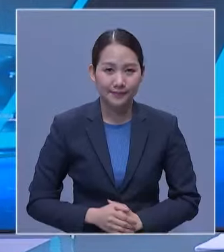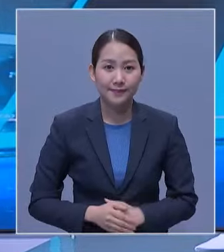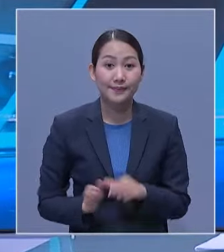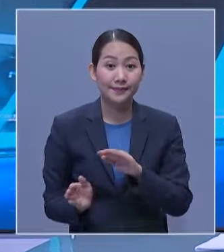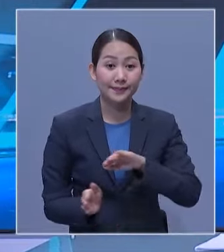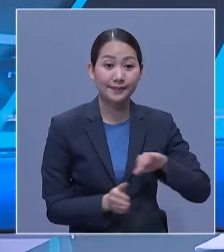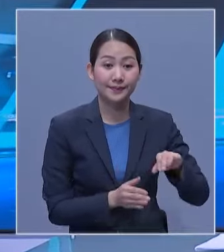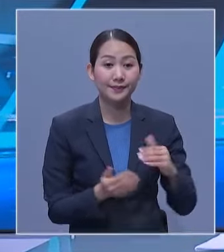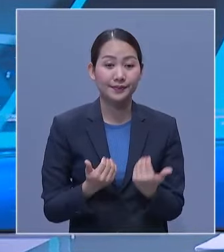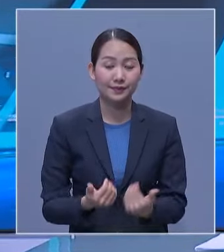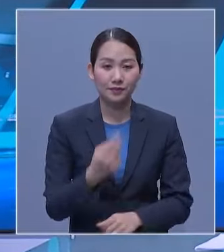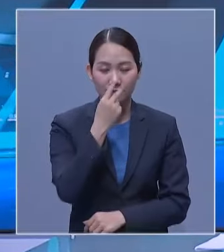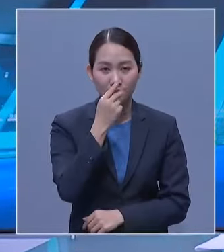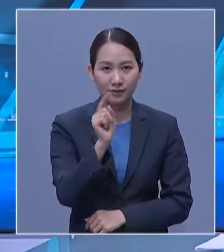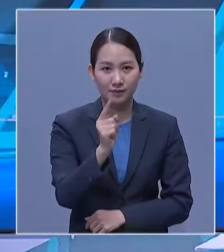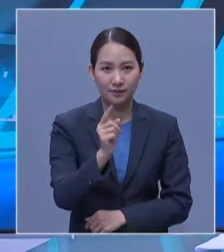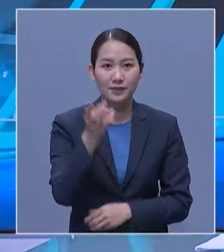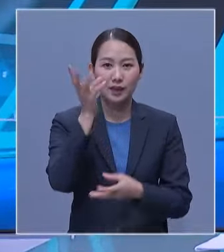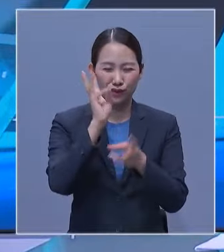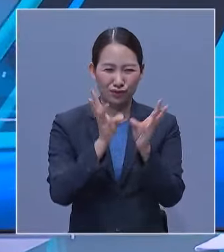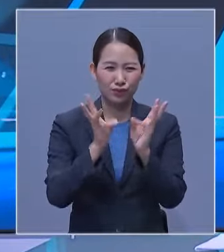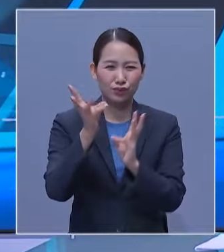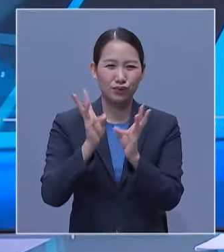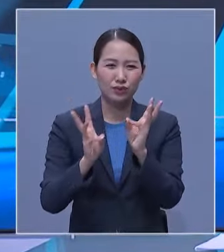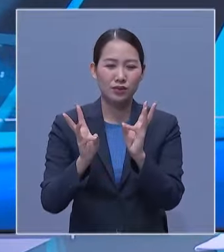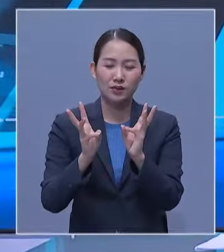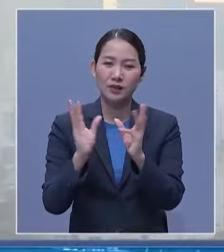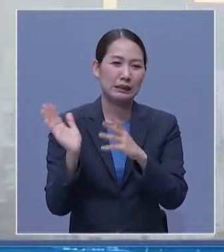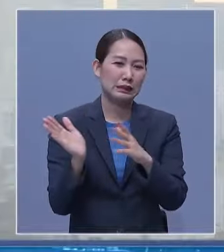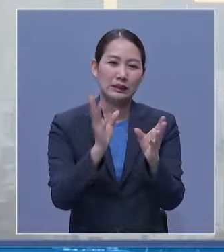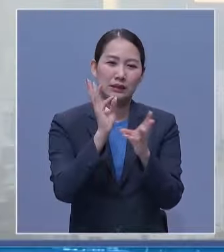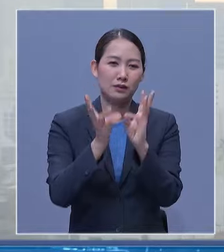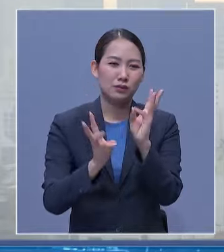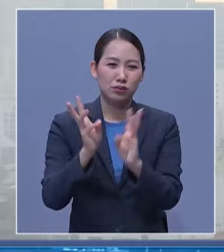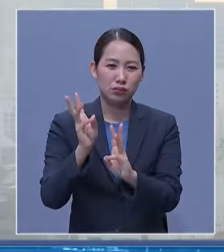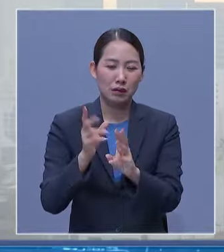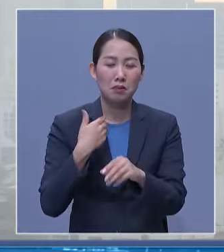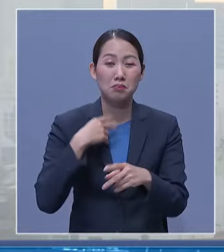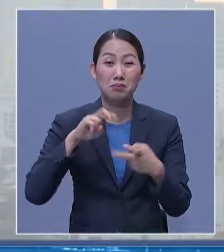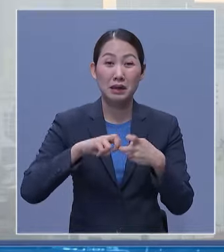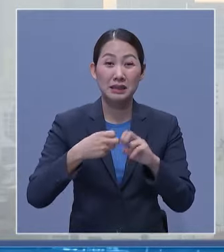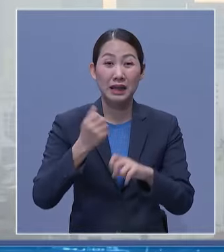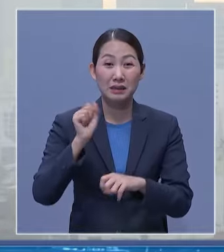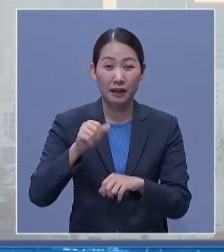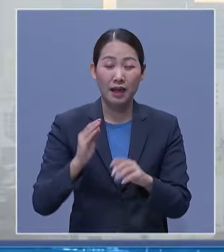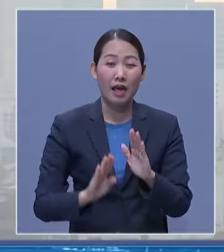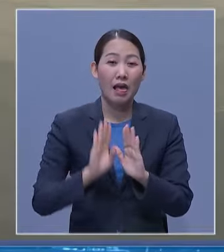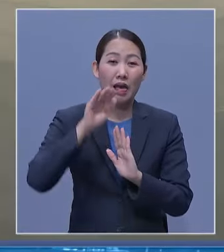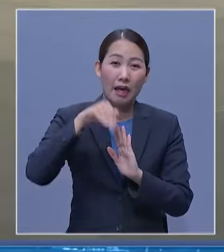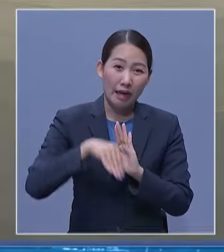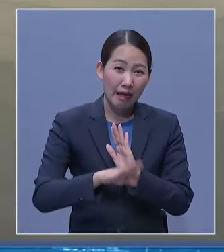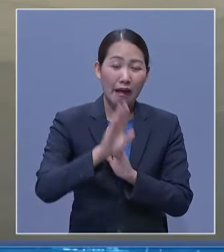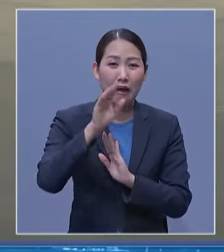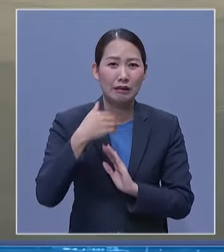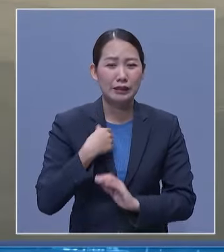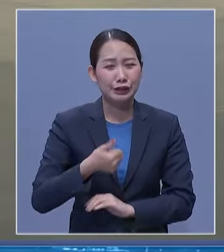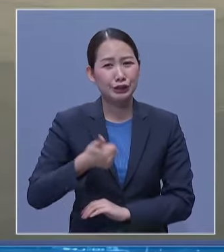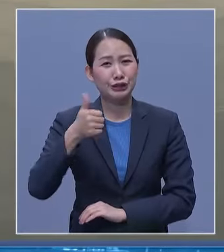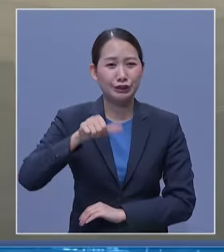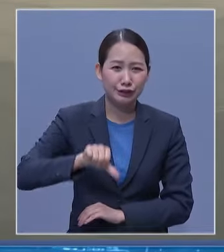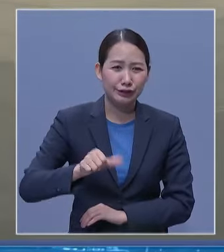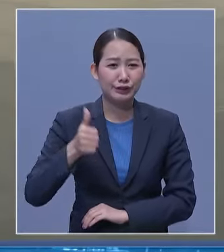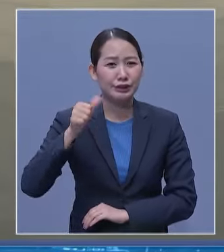เรื่องของฝุ่นนะคะคือตอนนี้เรื่องของฝุ่นทั่วประเทศก็ยังเป็นปัญหาอยู่นะขึ้นๆลงๆบางวันดีบ้างแต่ว่าก็ยังเป็นปัญหาที่ต้องแก้ใน